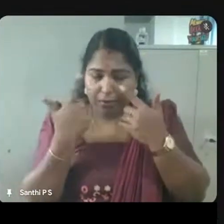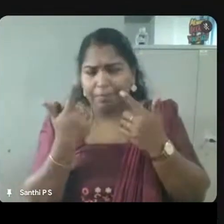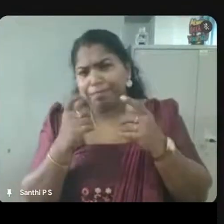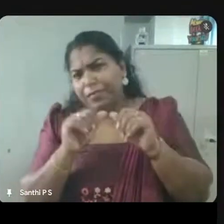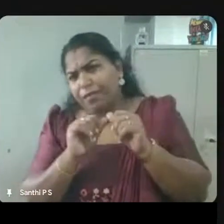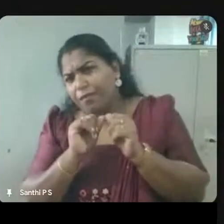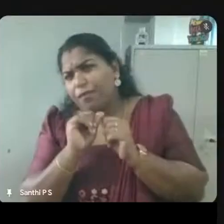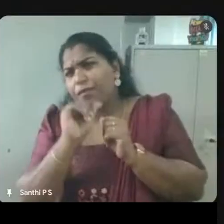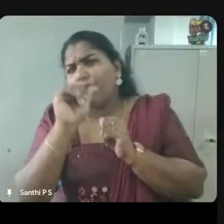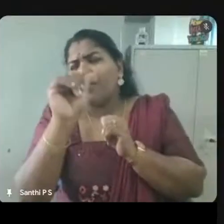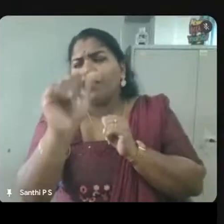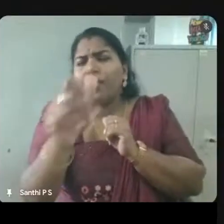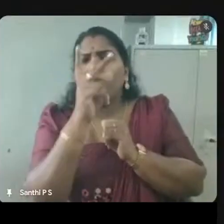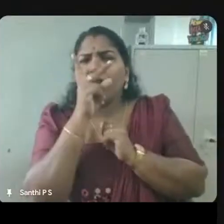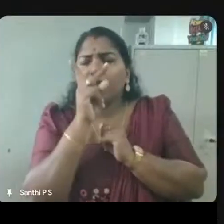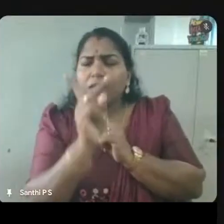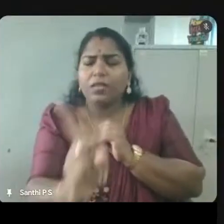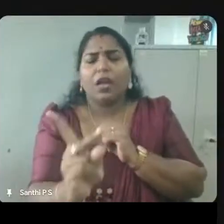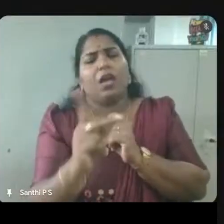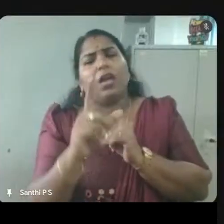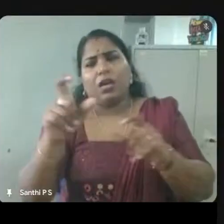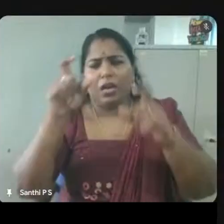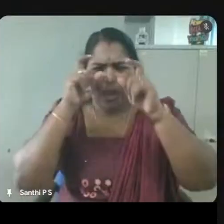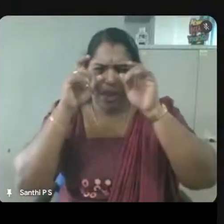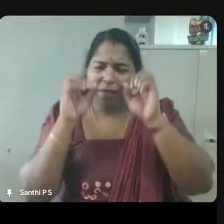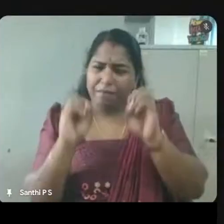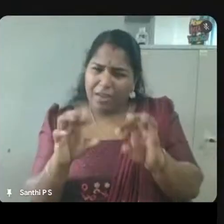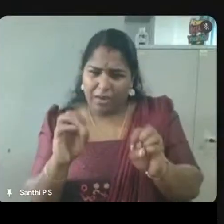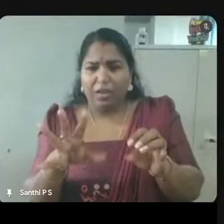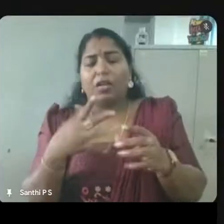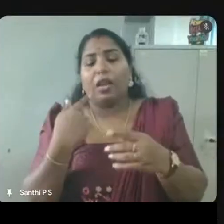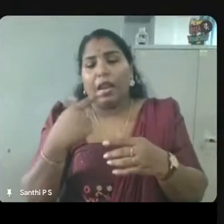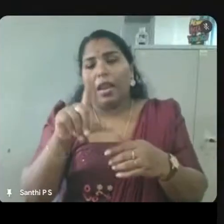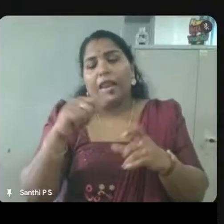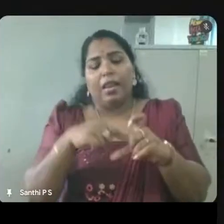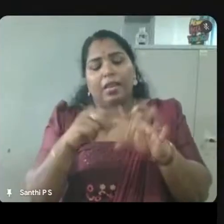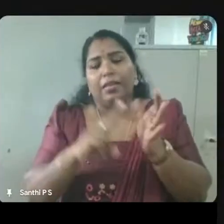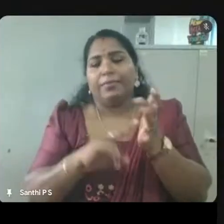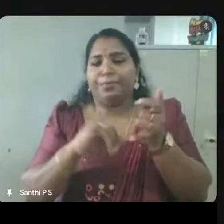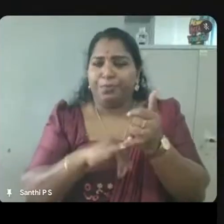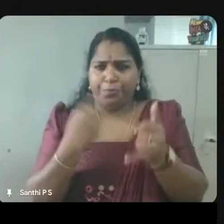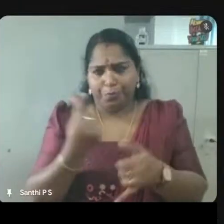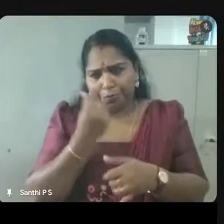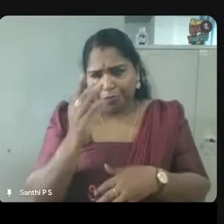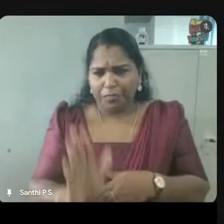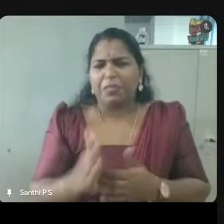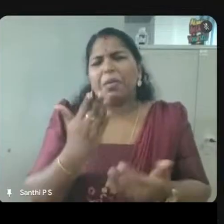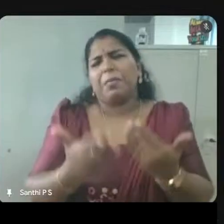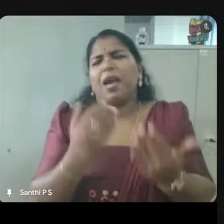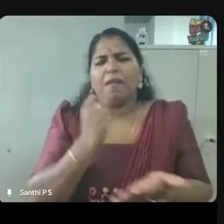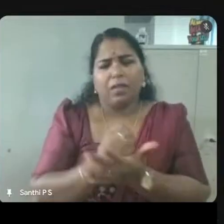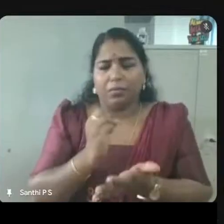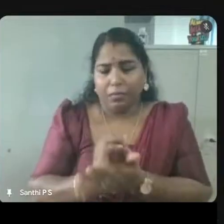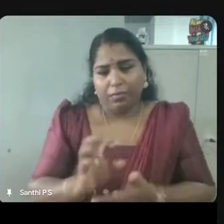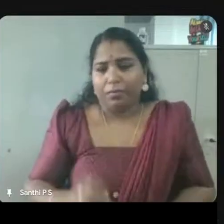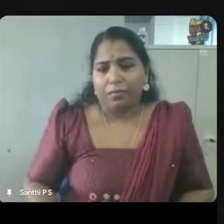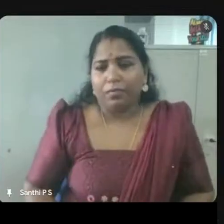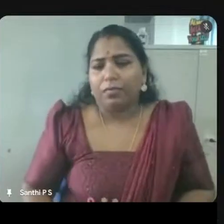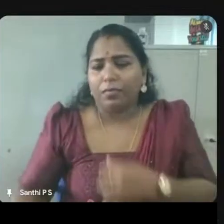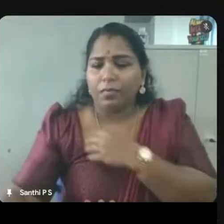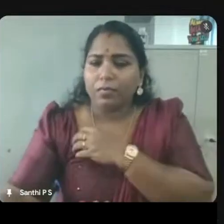തരത്തിലുള്ള ലെൻസാണ് നമ്മൾ അകത്തിടുന്നത്. അപ്പൊ അതുകൊണ്ട് മിക്കവാറും കണ്ണാടി വേണ്ടി വരില്ല. അങ്ങനെ നമുക്ക് കാണാം. ഞാൻ